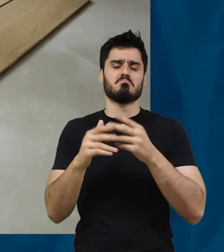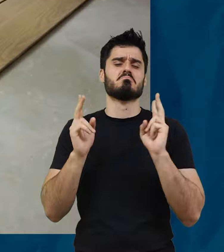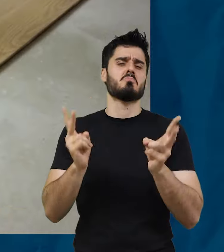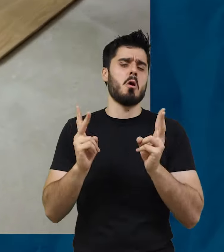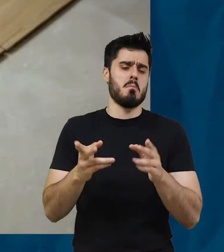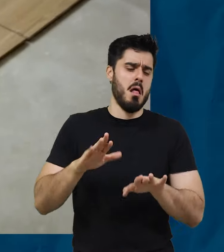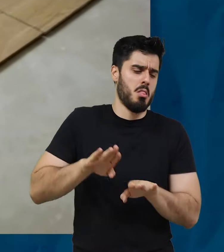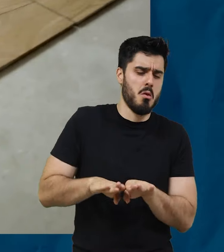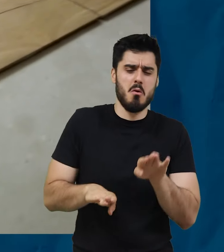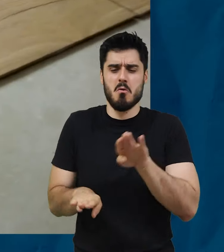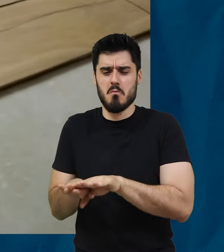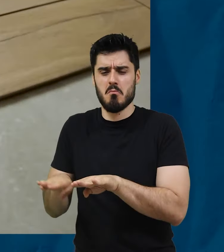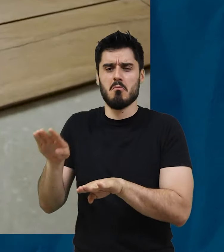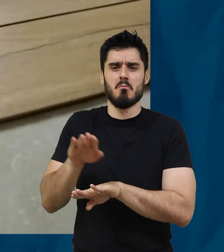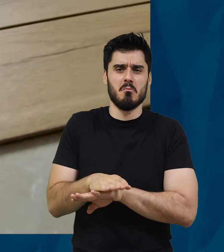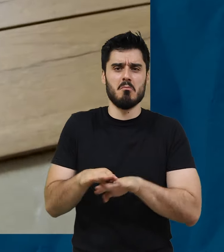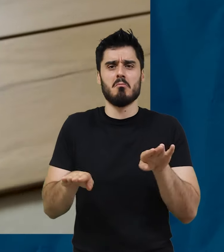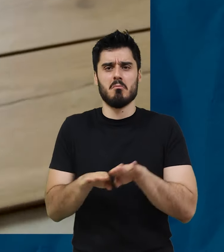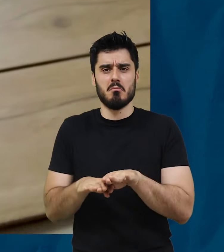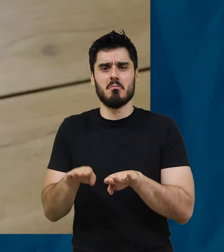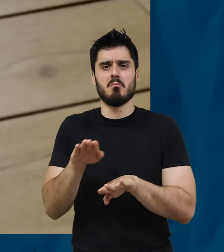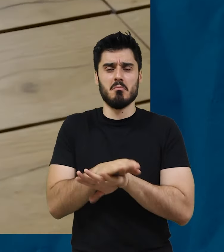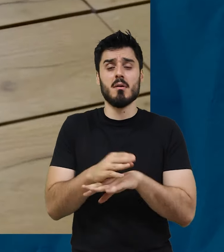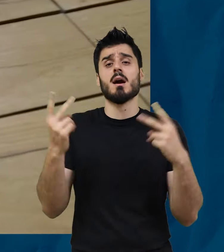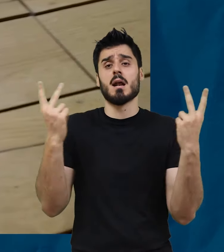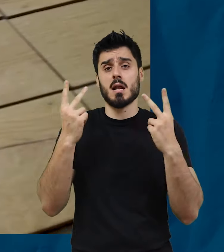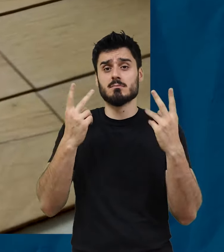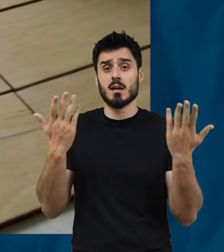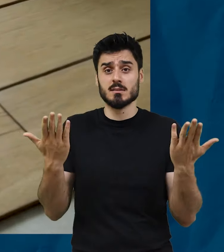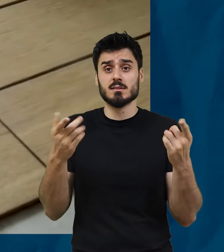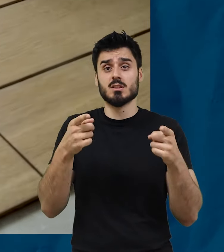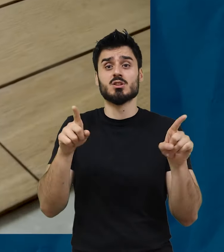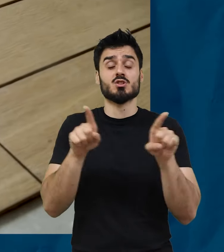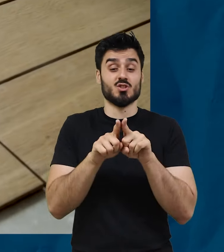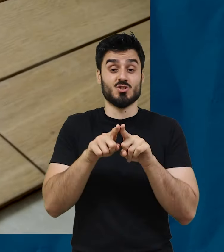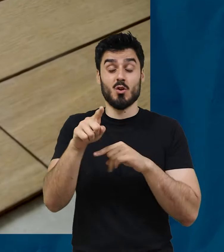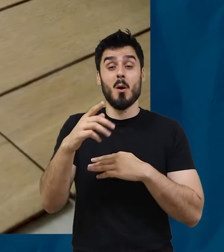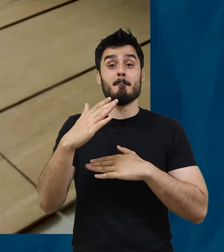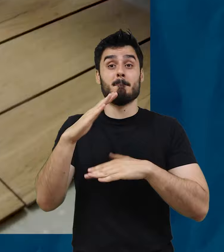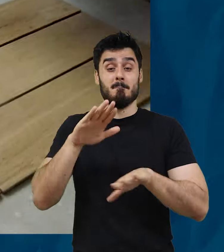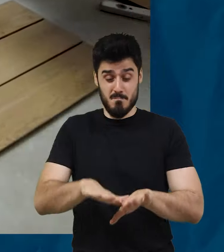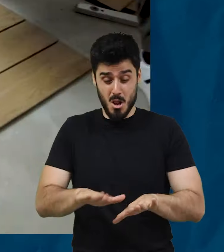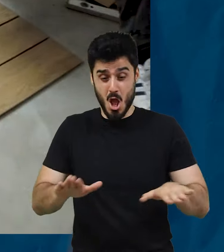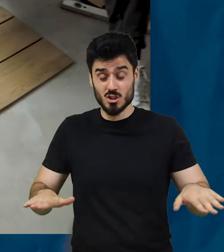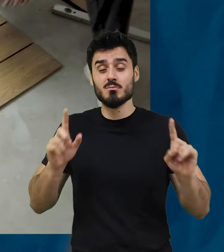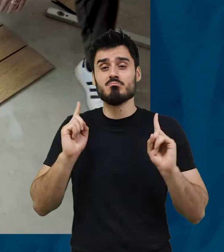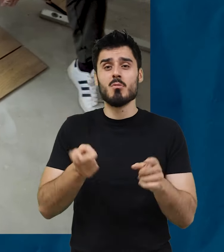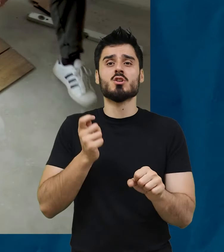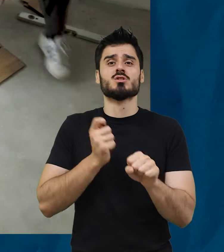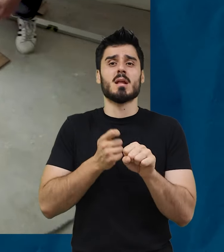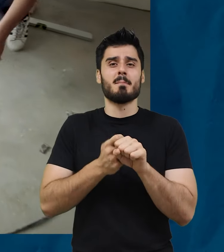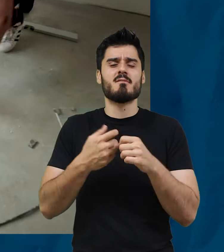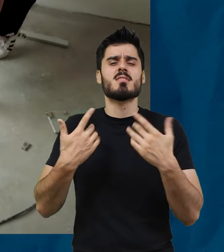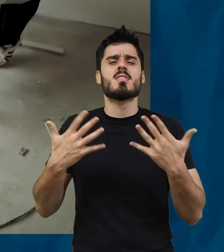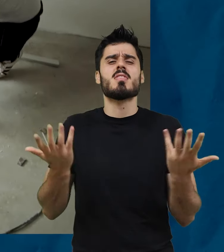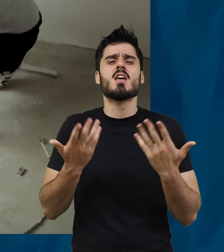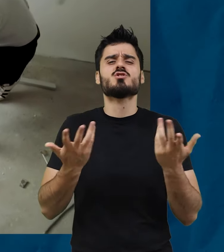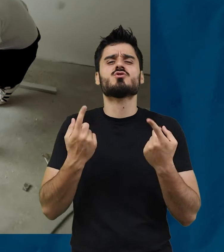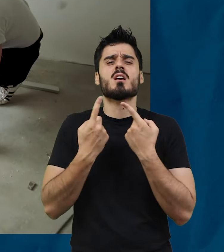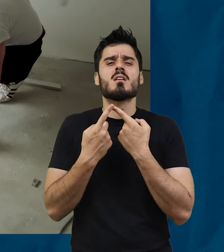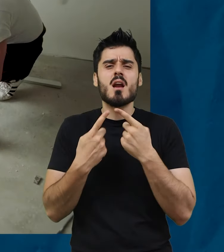стандартно редене. Но разбира се, със същите тези плочки бихме могли да направим нещо много